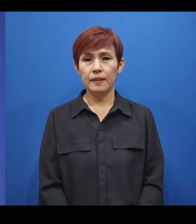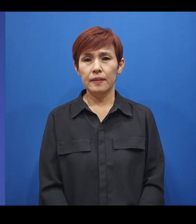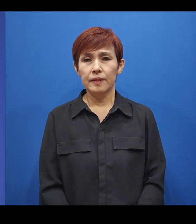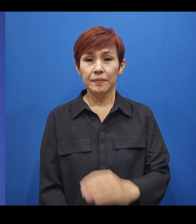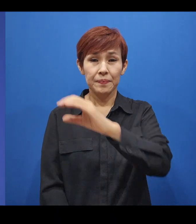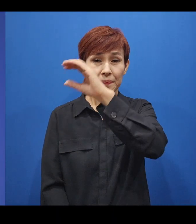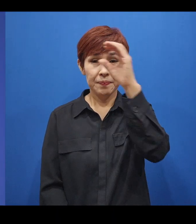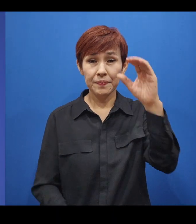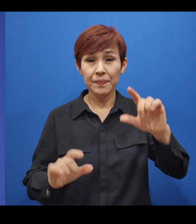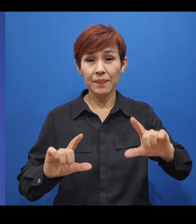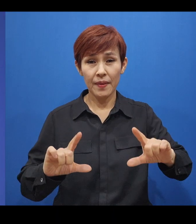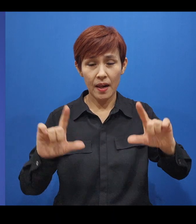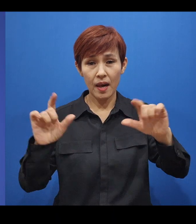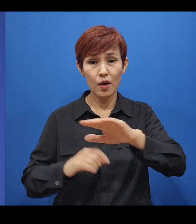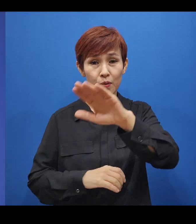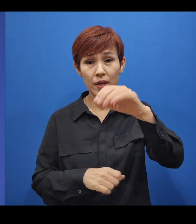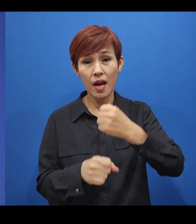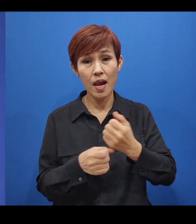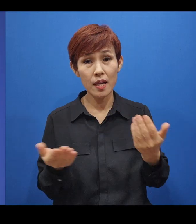성탄절에 우리가 할 일은